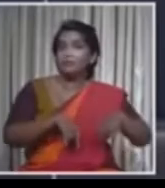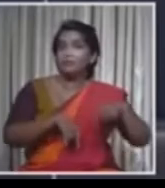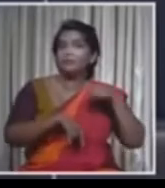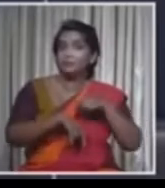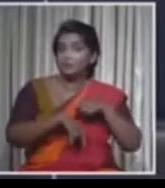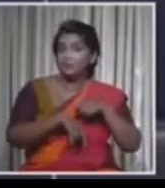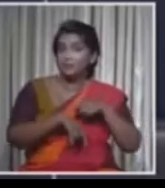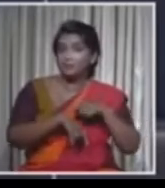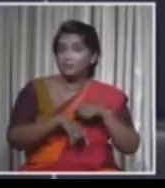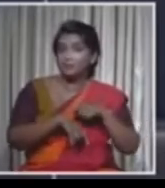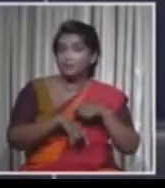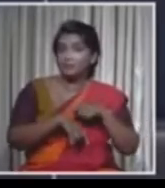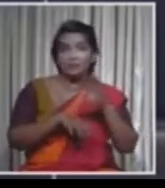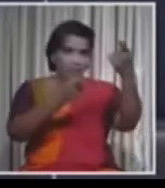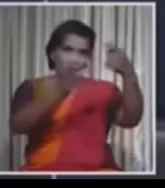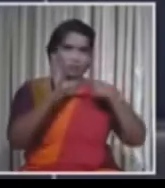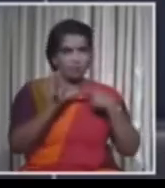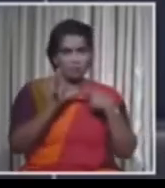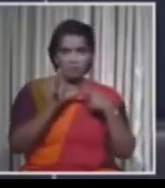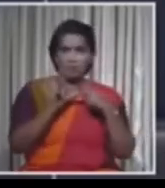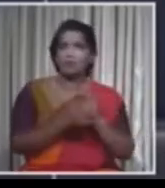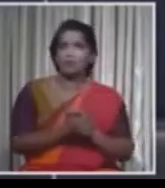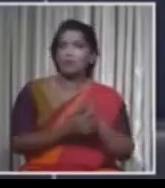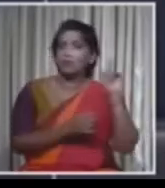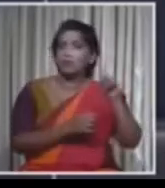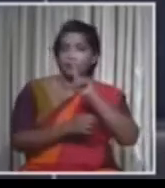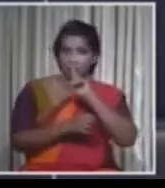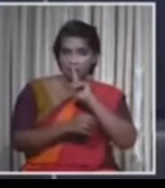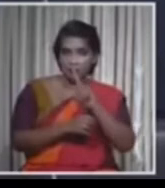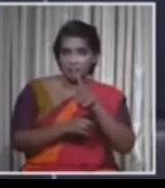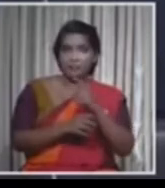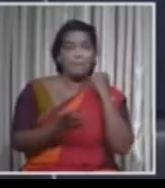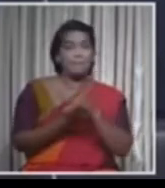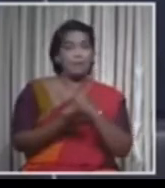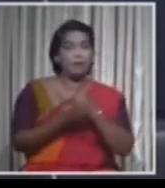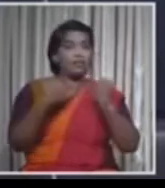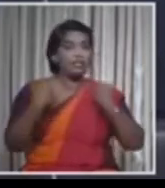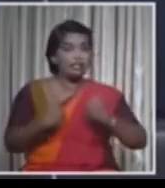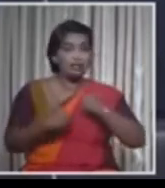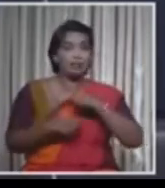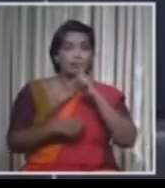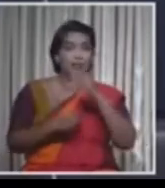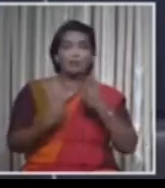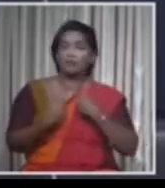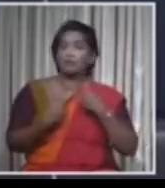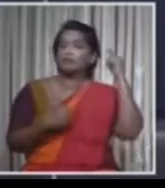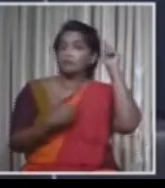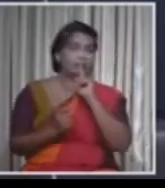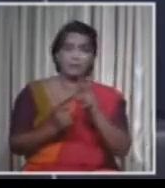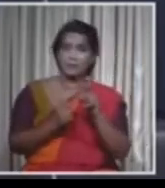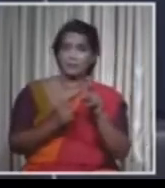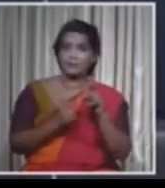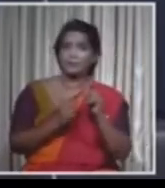මේ අවස්ථාවේදී මම කතා කරගෙන පස්සේ මට පිළිතුරු දෙන්න. එතුමා කියනවා මහා බැංකුවේ අධිපතිතුමා කියනවා අපි ගිහින්